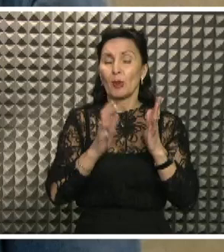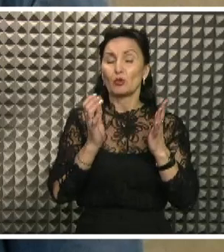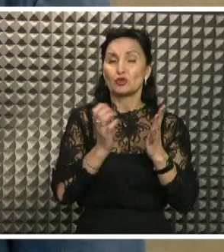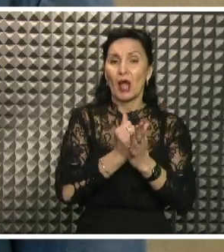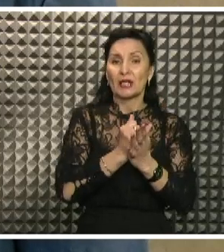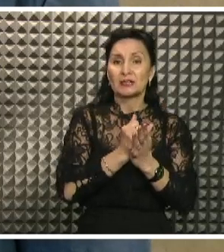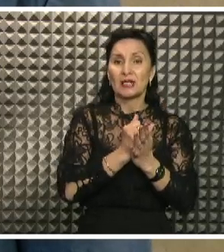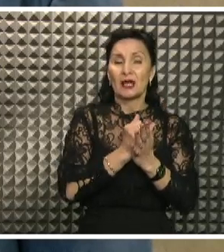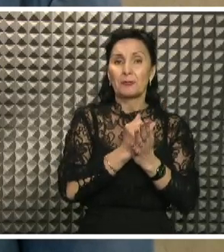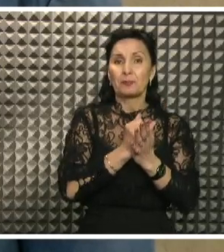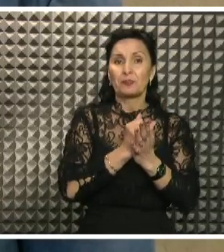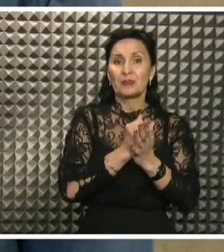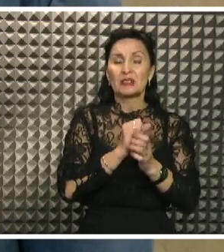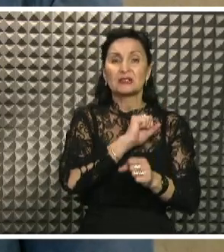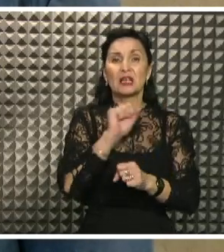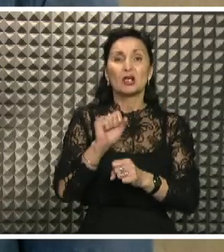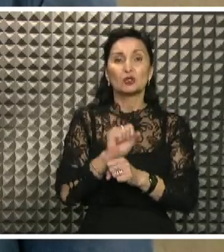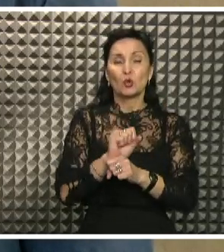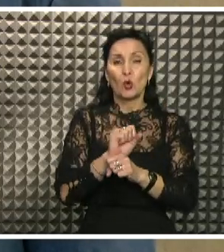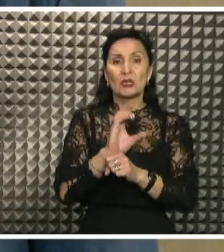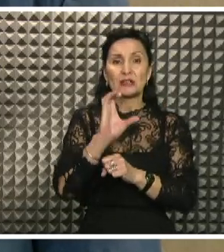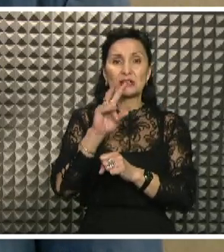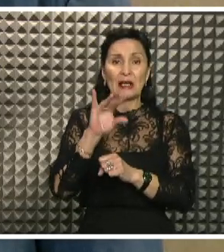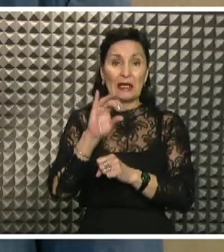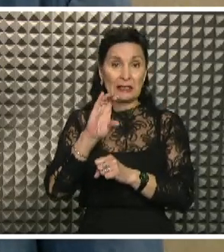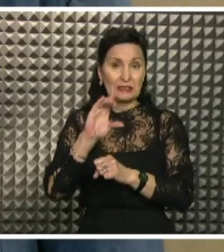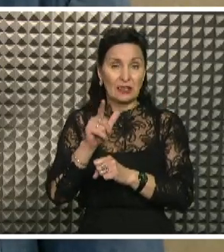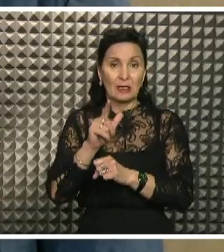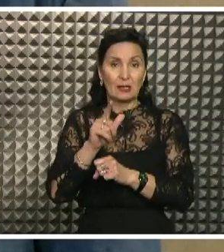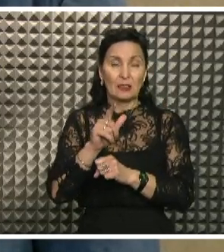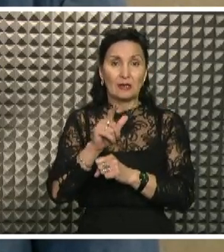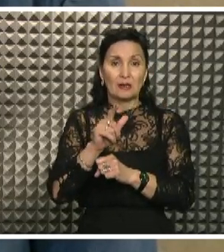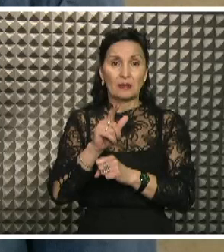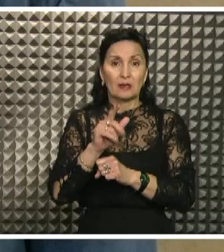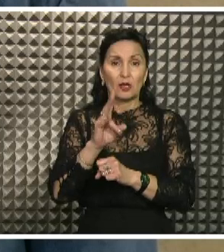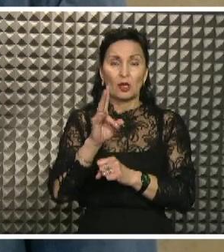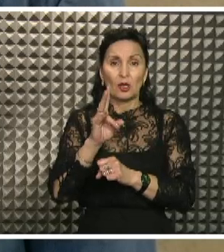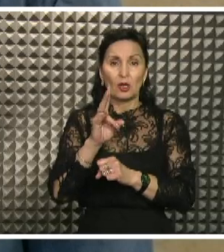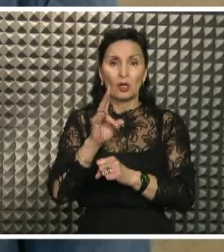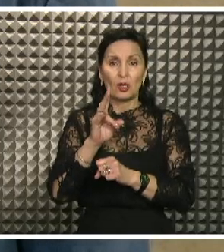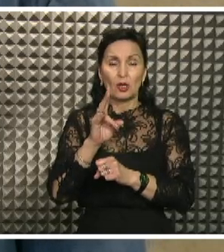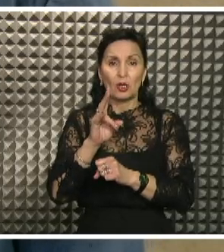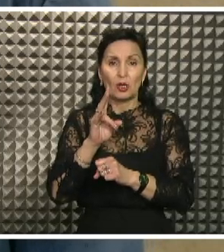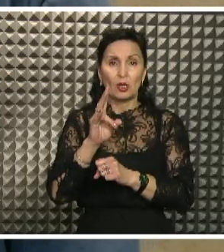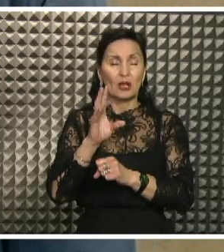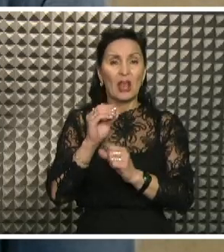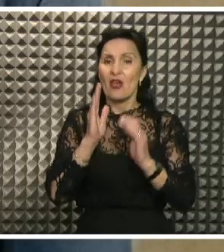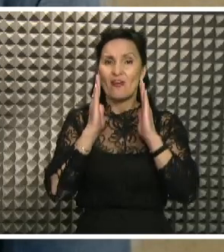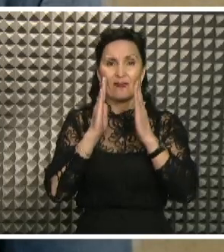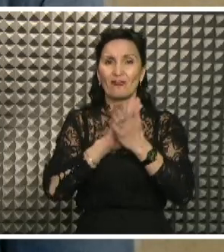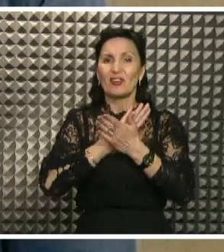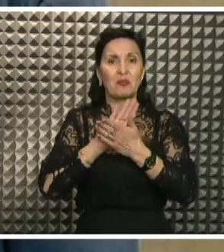получается застой слизи, это не уходят, ну, в смысле, не